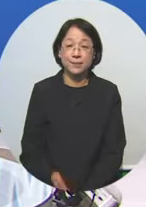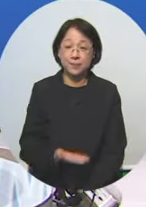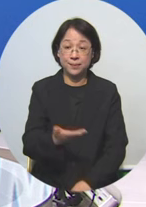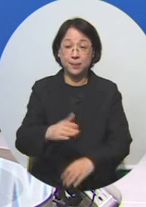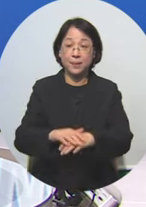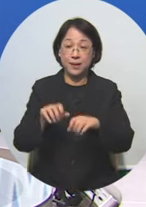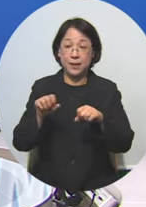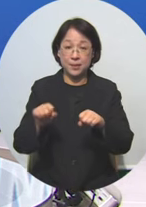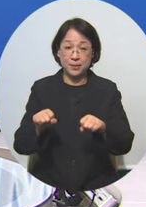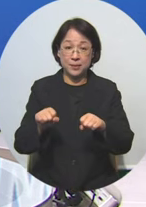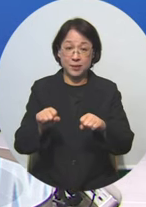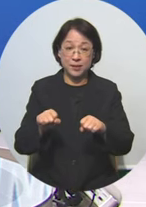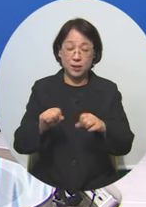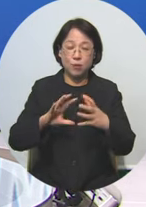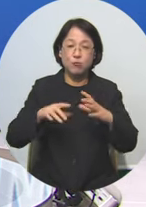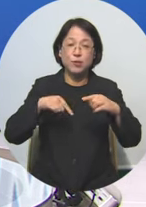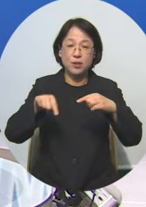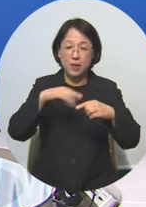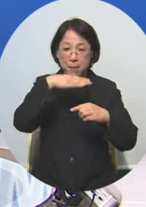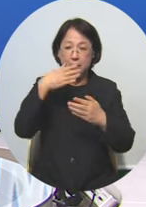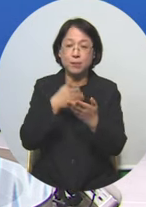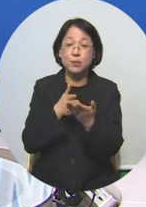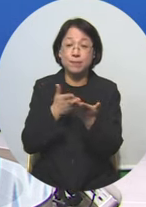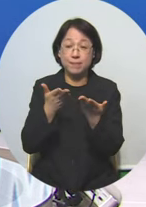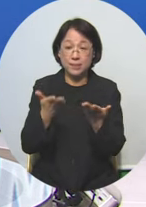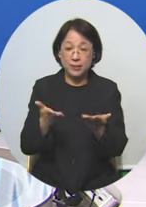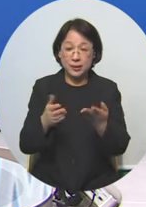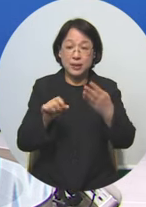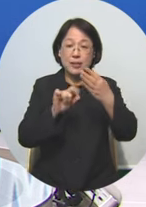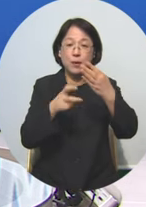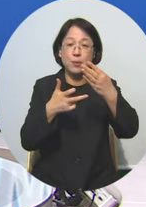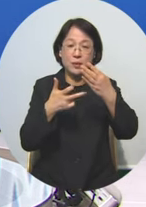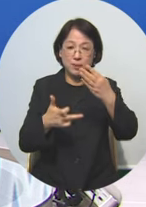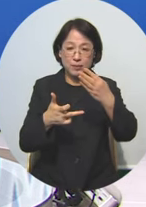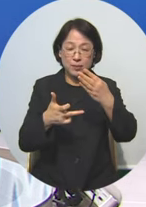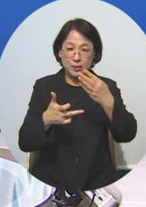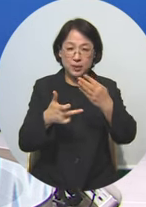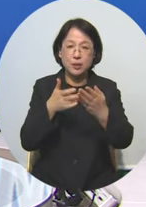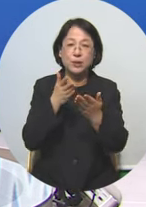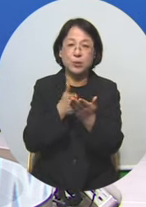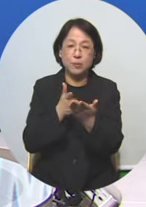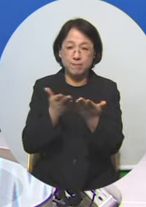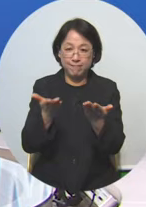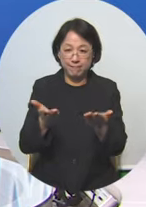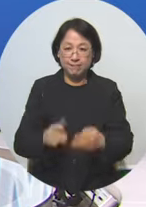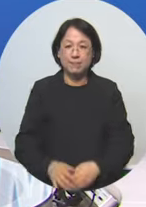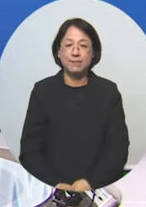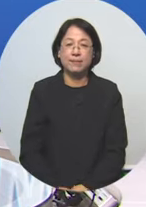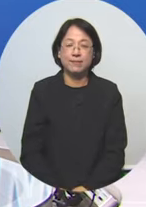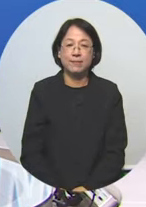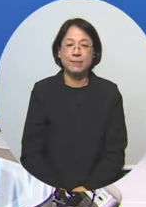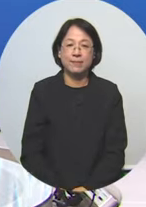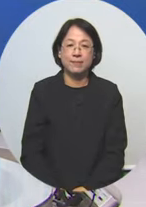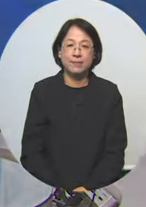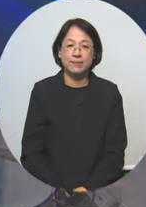시청자 여러분 안녕하십니까? 국정의 바른 소리를 전합니다. 4월 17일 수요일 KTV 대한뉴스 시작합니다.